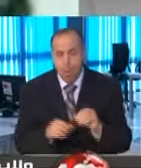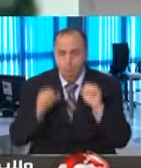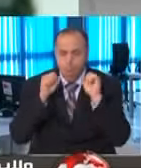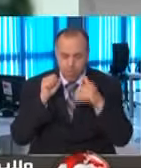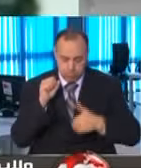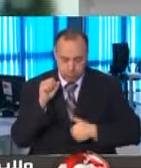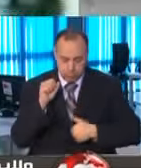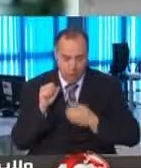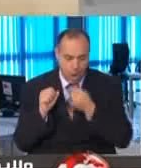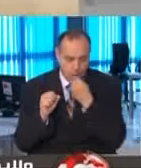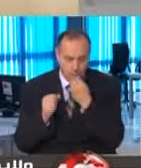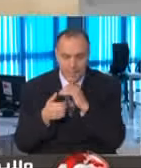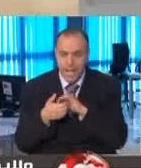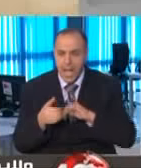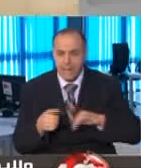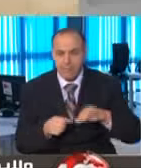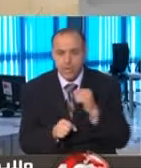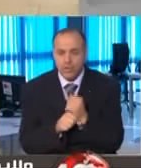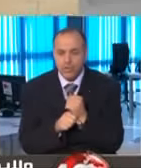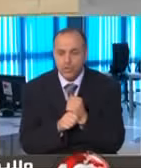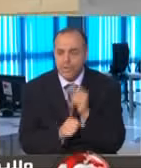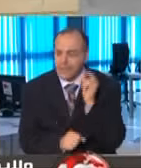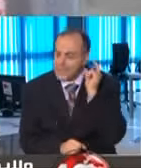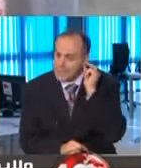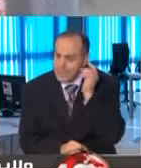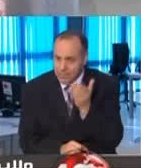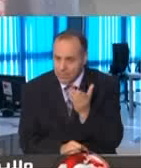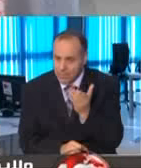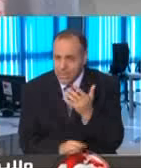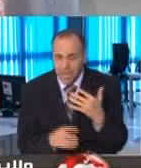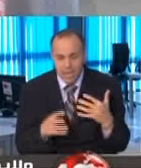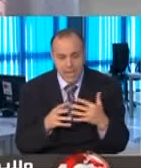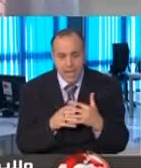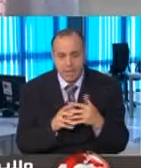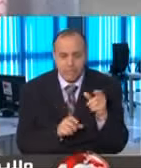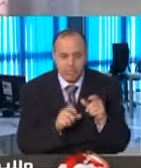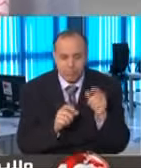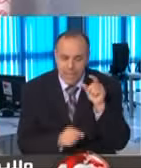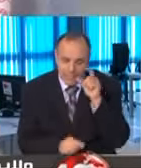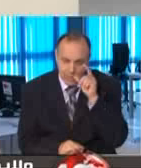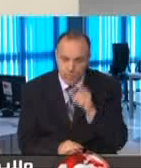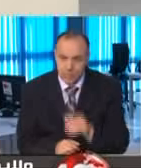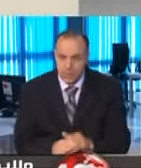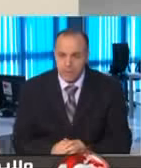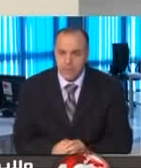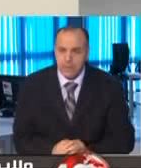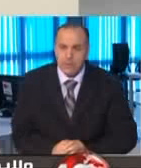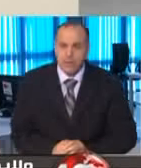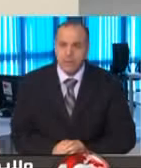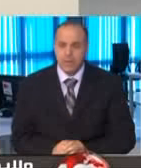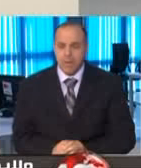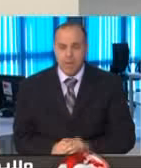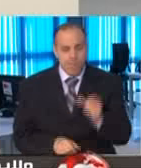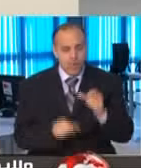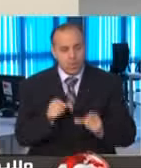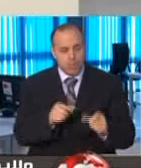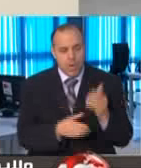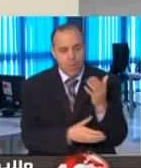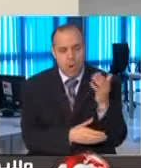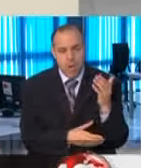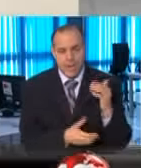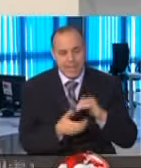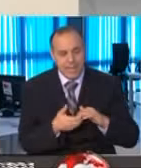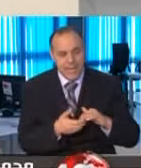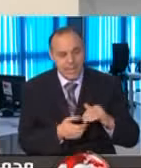جوع وحشي بالاتحاد الجهوي للشغل بالقصرين تضامنا مع أهالي سيدي بوزيد. جونا مجموعة من المحامين أمام ساحة الاتحاد